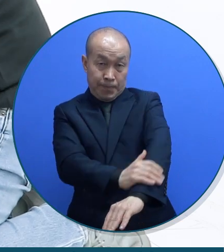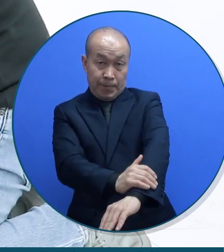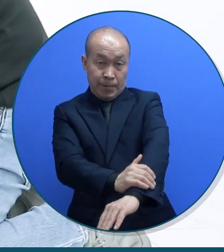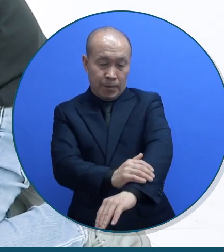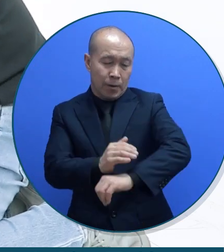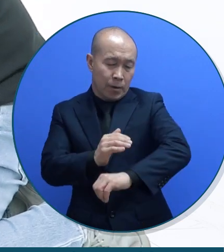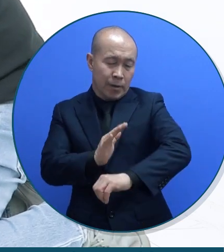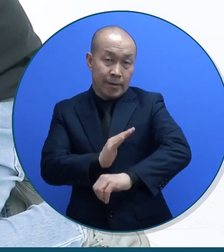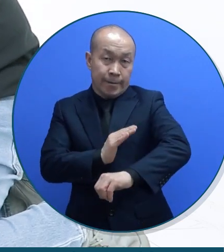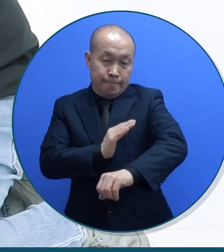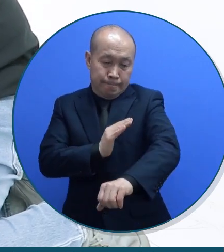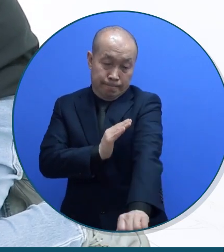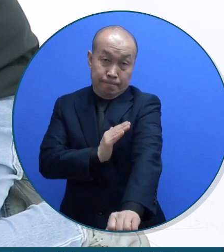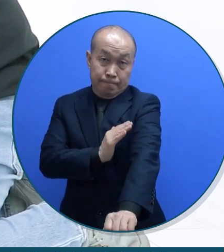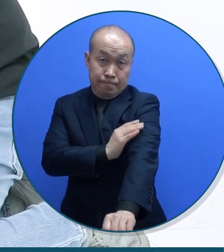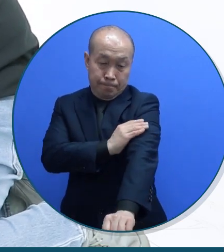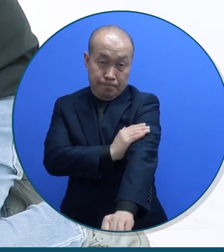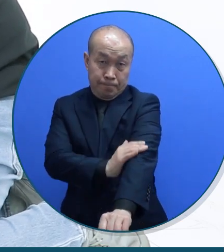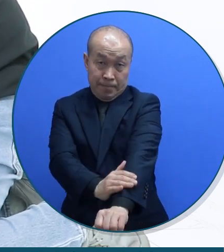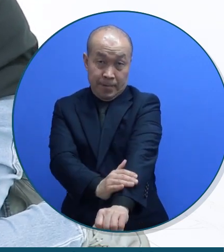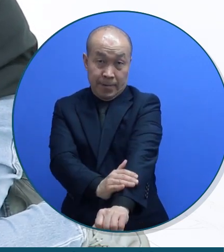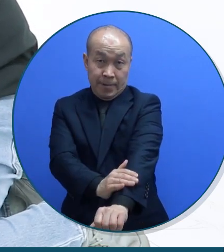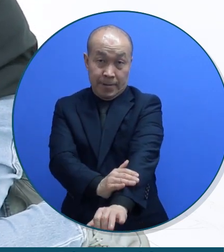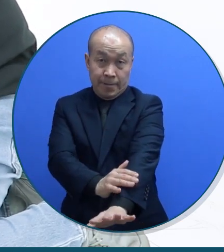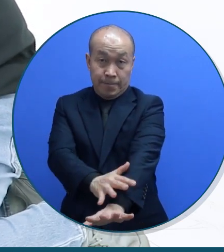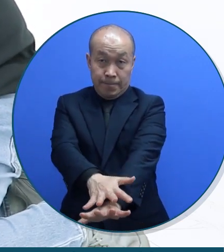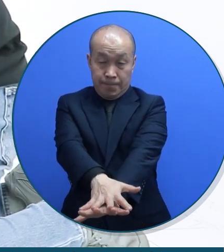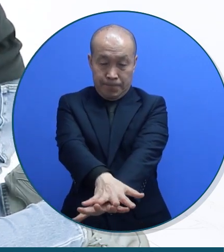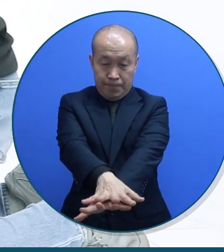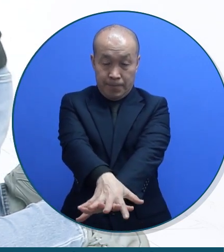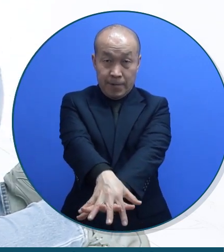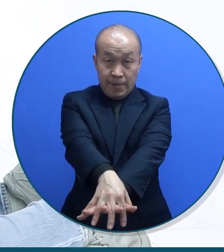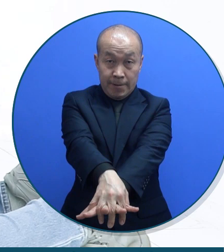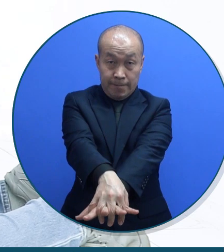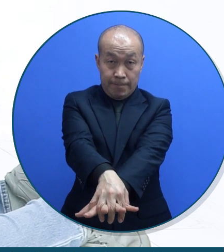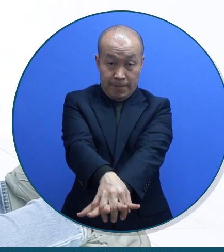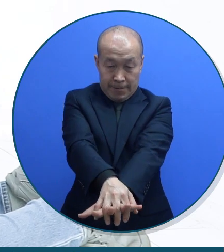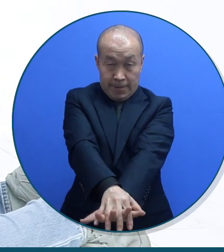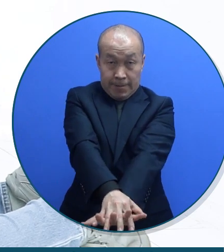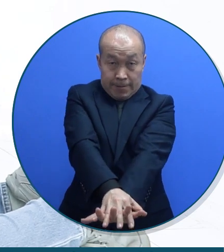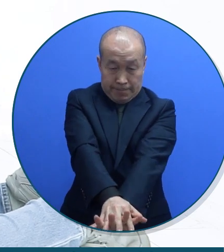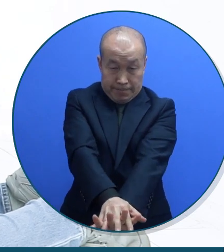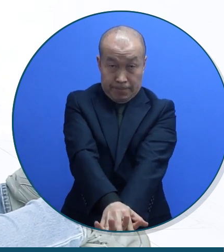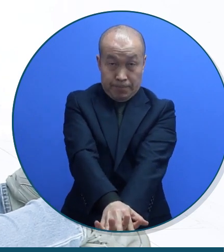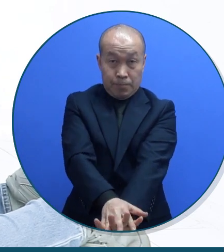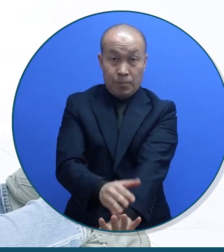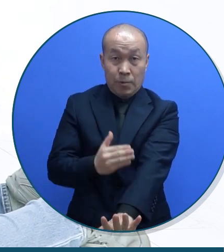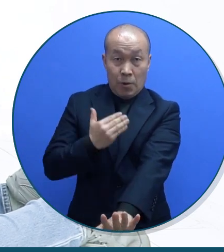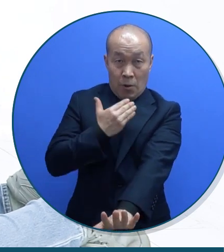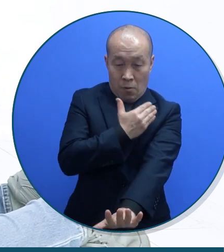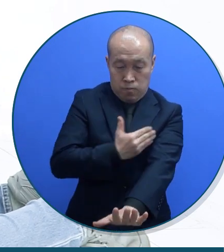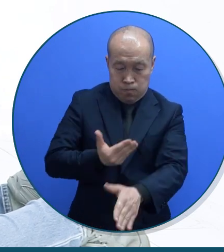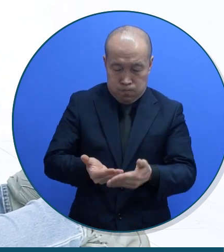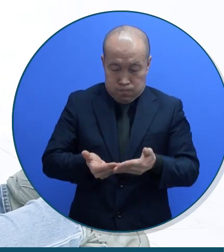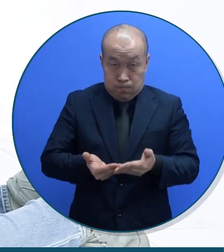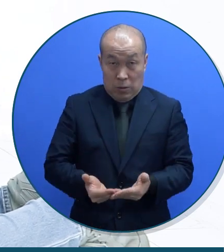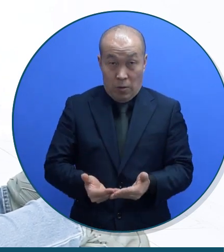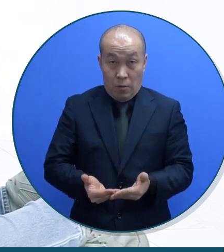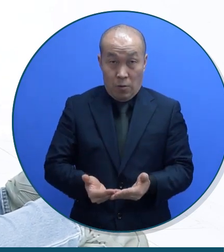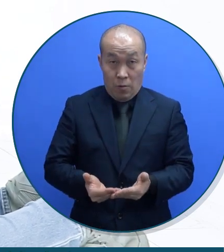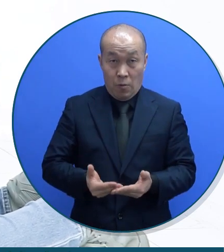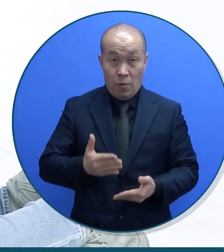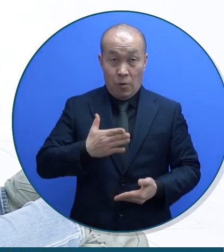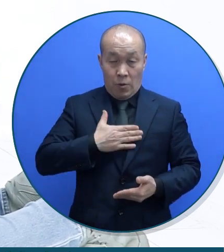압박을 할 때는 어깨와 팔꿈치는 쭉 뻗어 환자의 가슴과 수직을 이룰 수 있도록 하고 체중을 실어 압박을